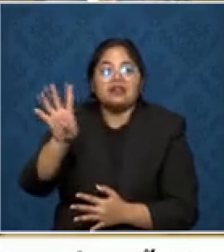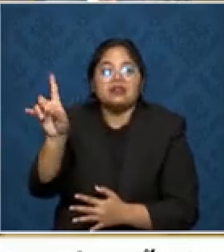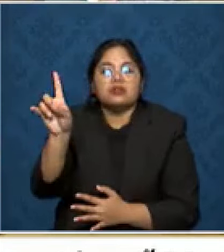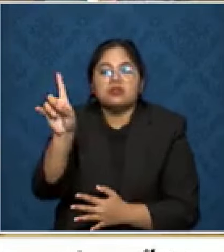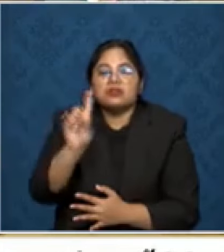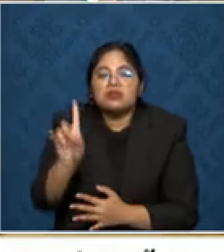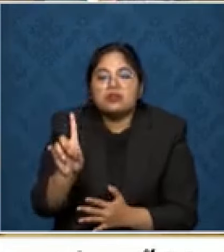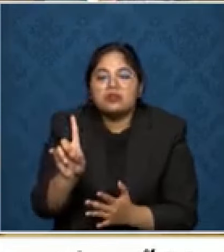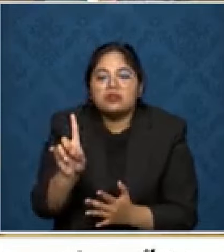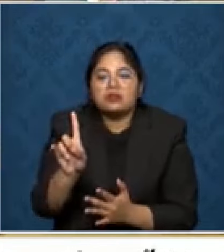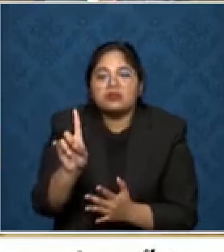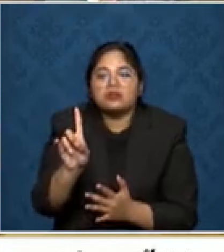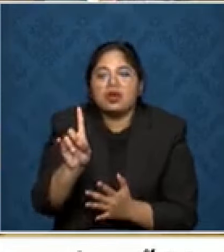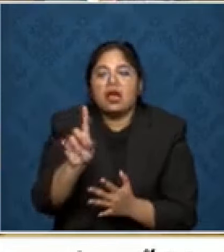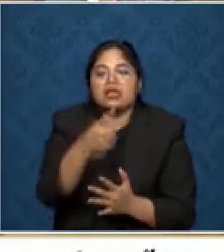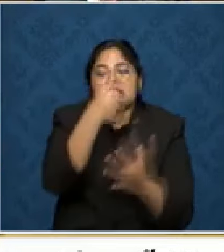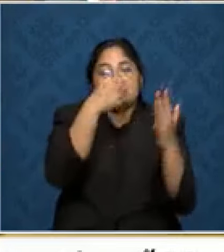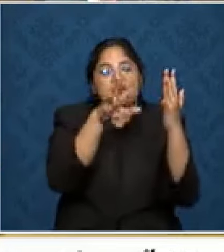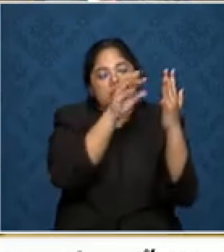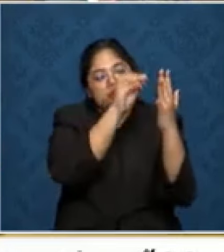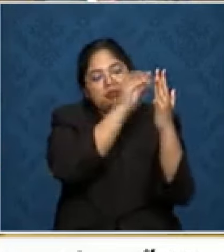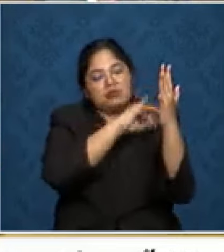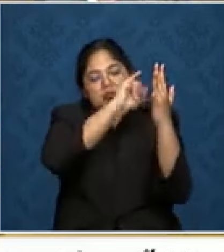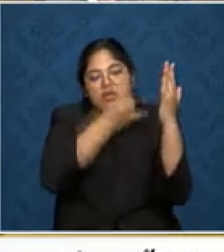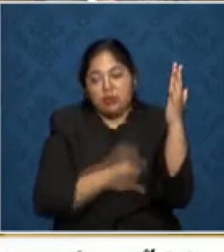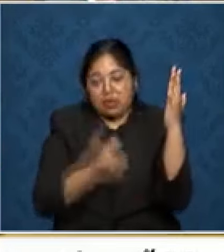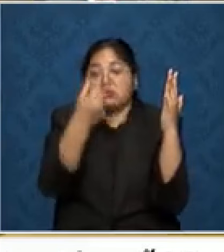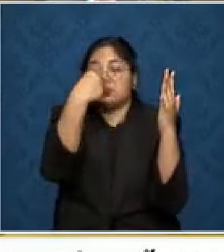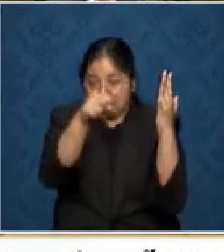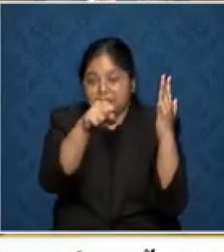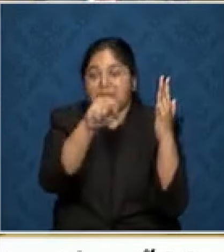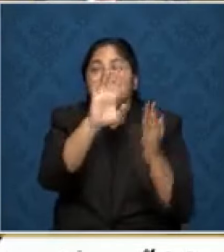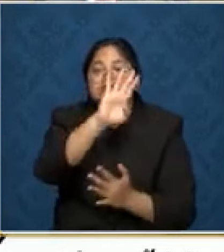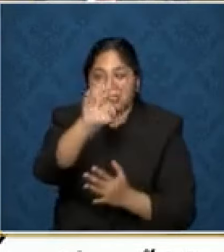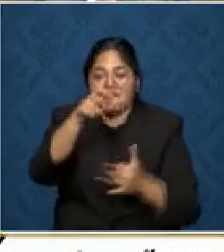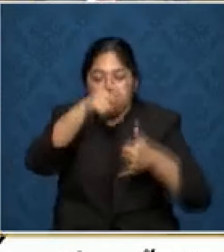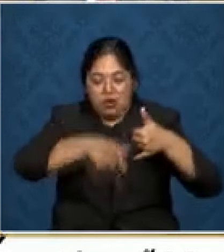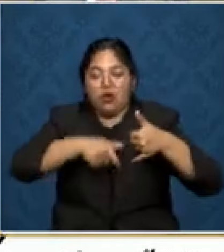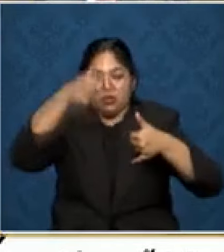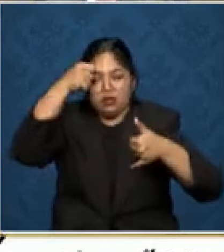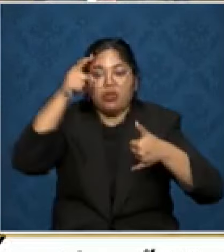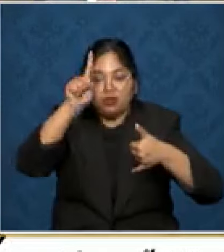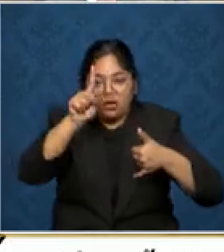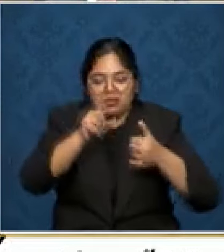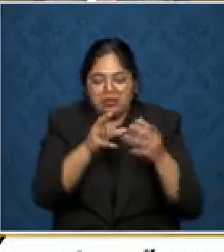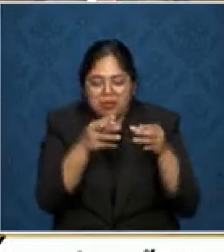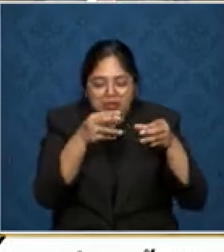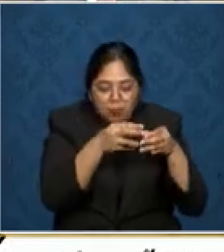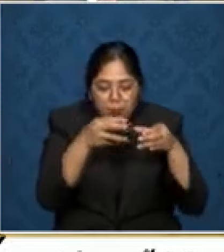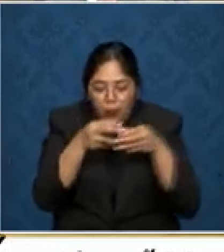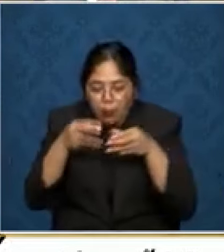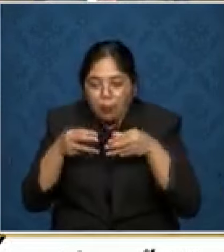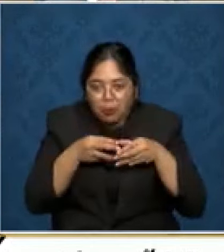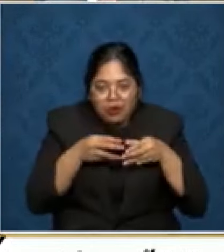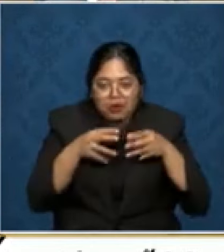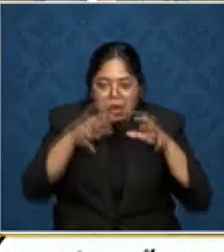พันเหลือแค่ 10จังหวัดแล้วใน 10จังหวัดก็ 10จังหวัดเป็นหย่อมๆเหมือน